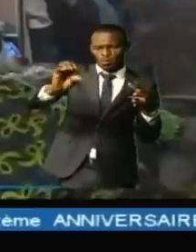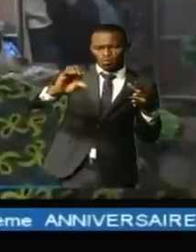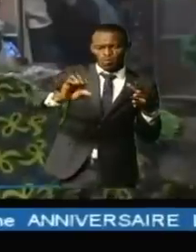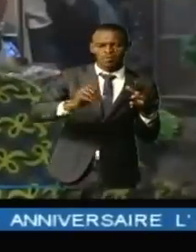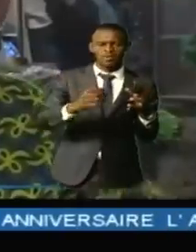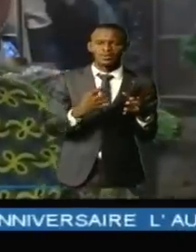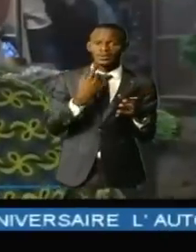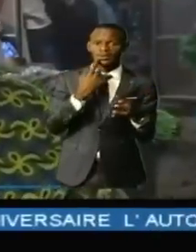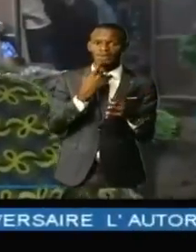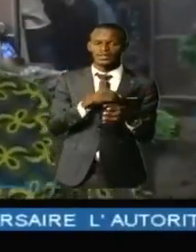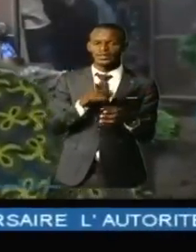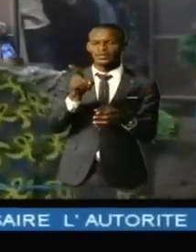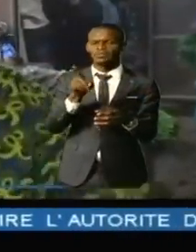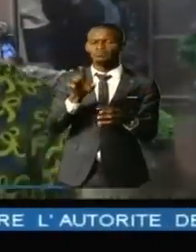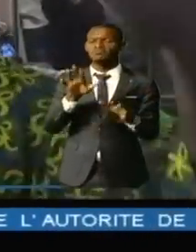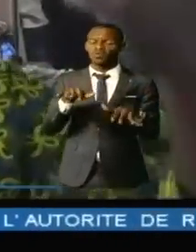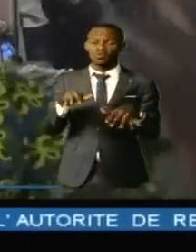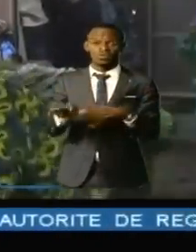recettes.